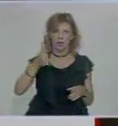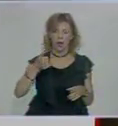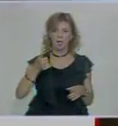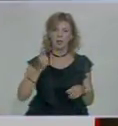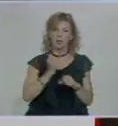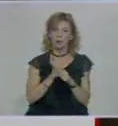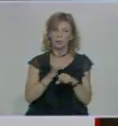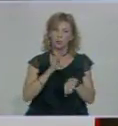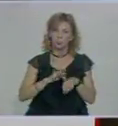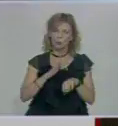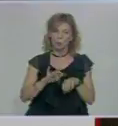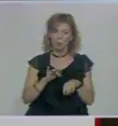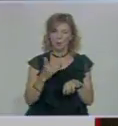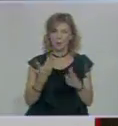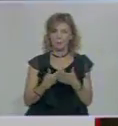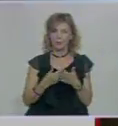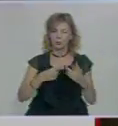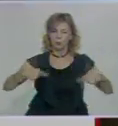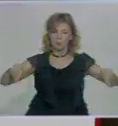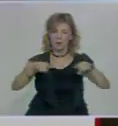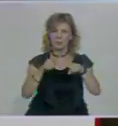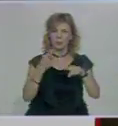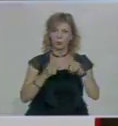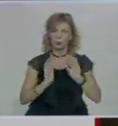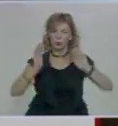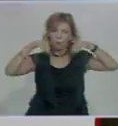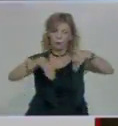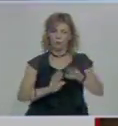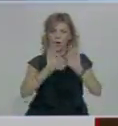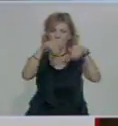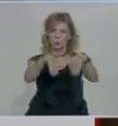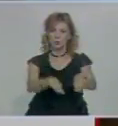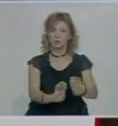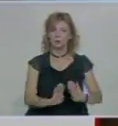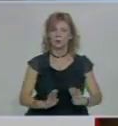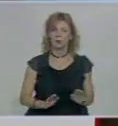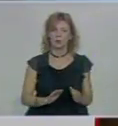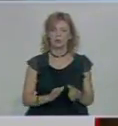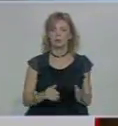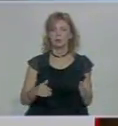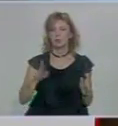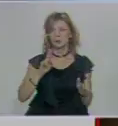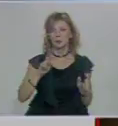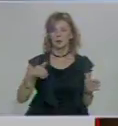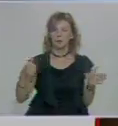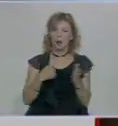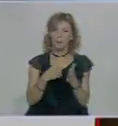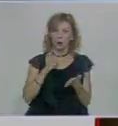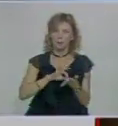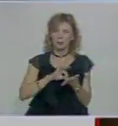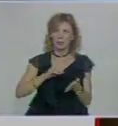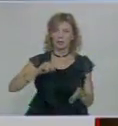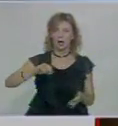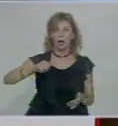bazinul cu valuri și tot ce este funcțional în zona respectivă. În jurul datei de 1 august, zic eu că ar fi